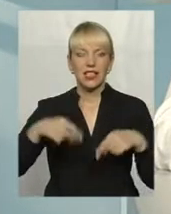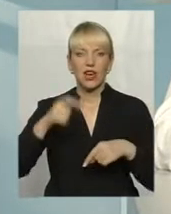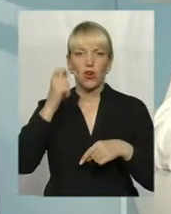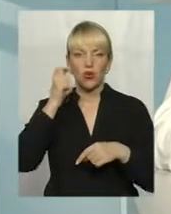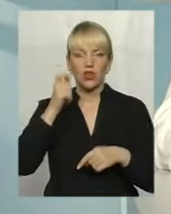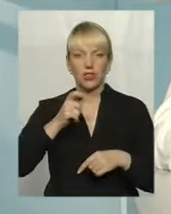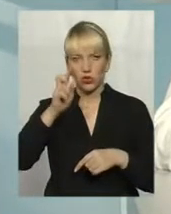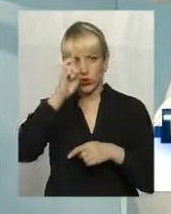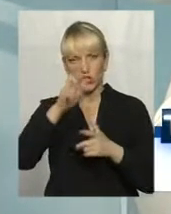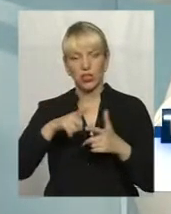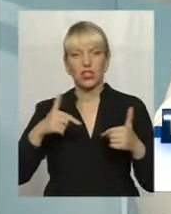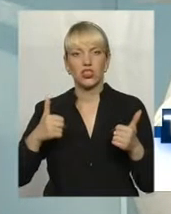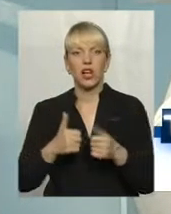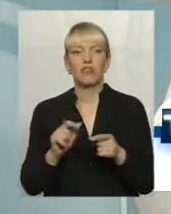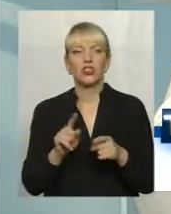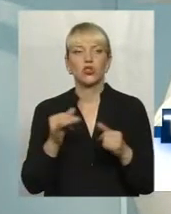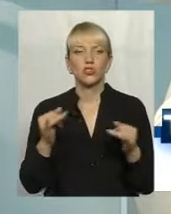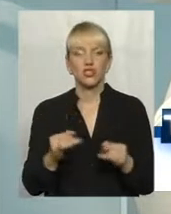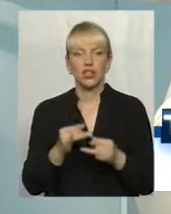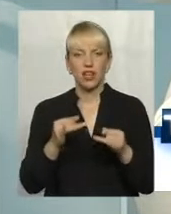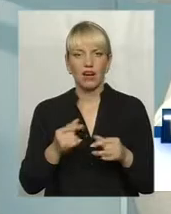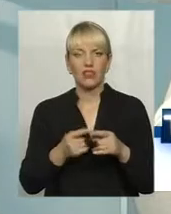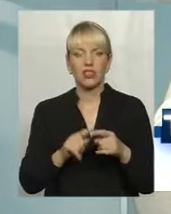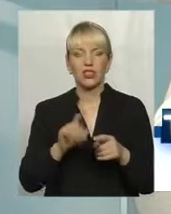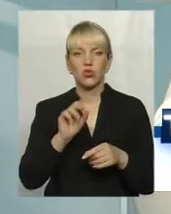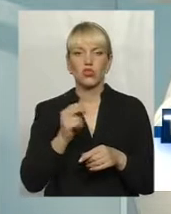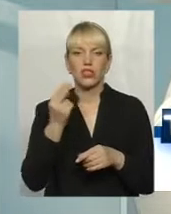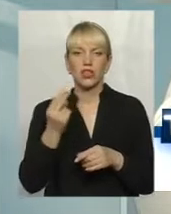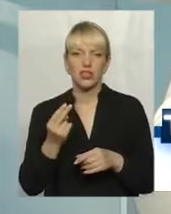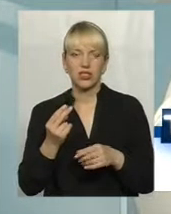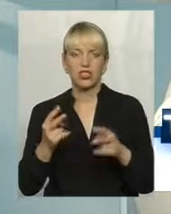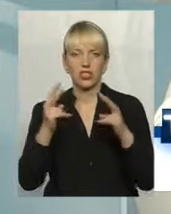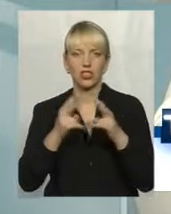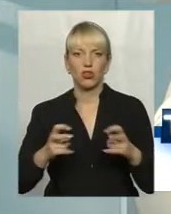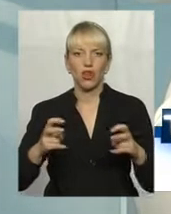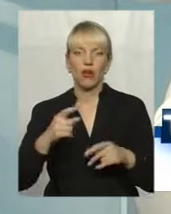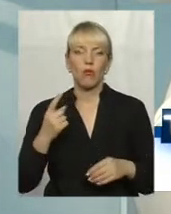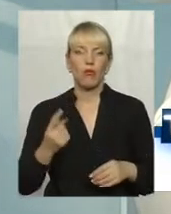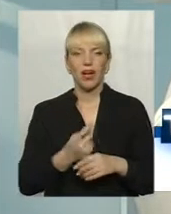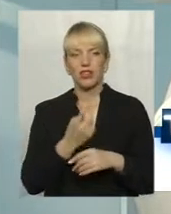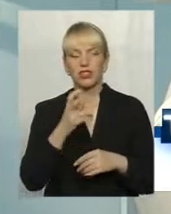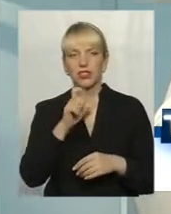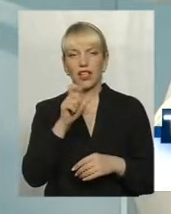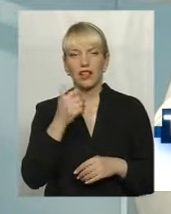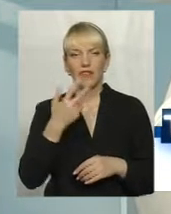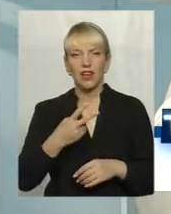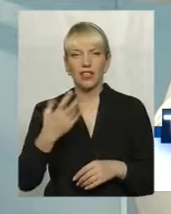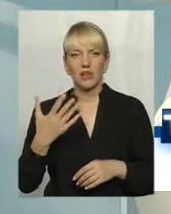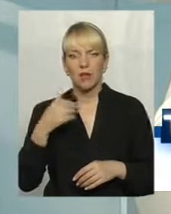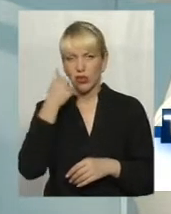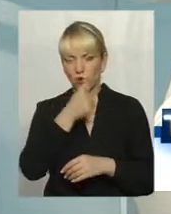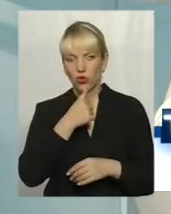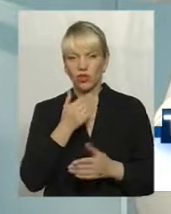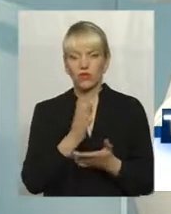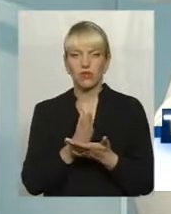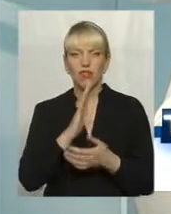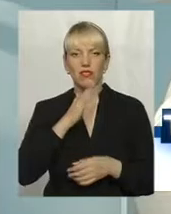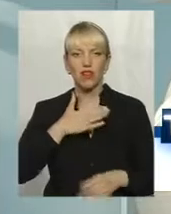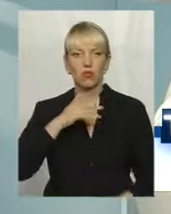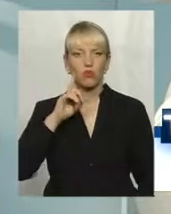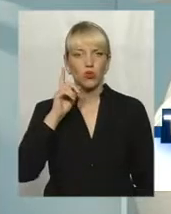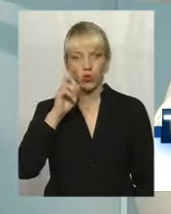дуже цікаво також, що ці саме соціологічні дослідження вперше за 25 років існування нашої молодої держави